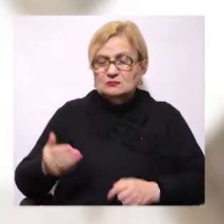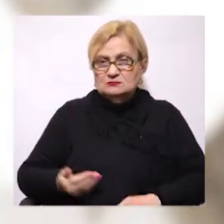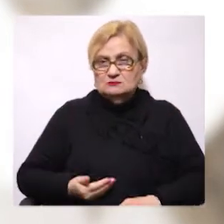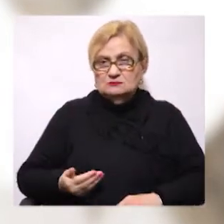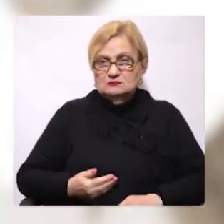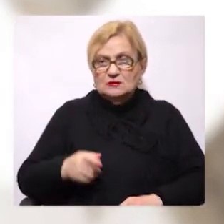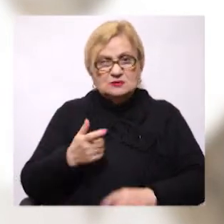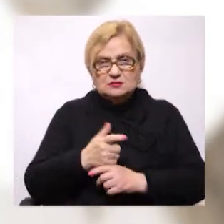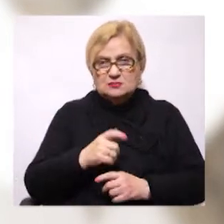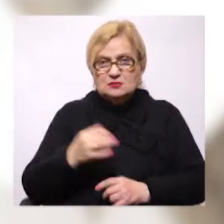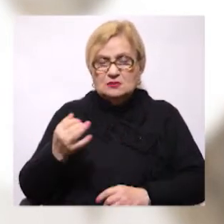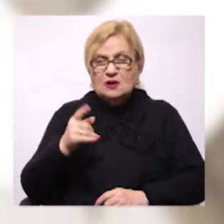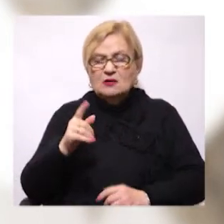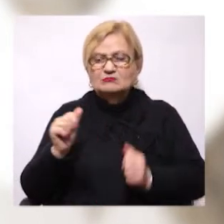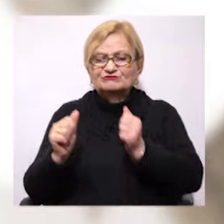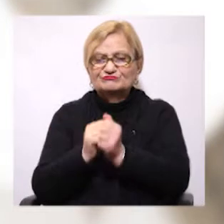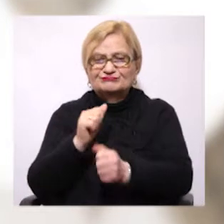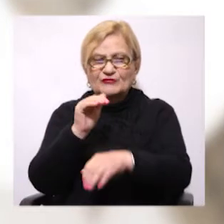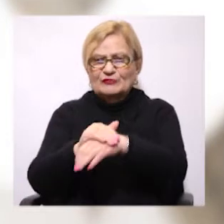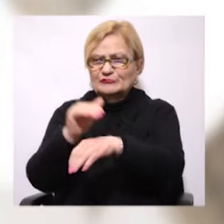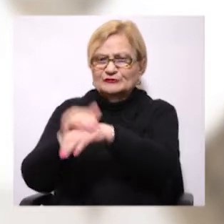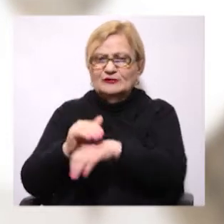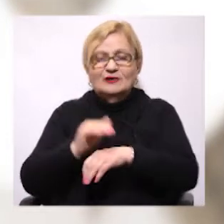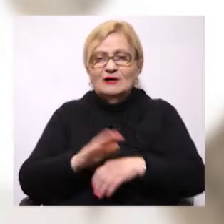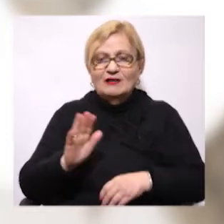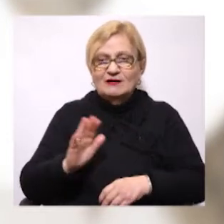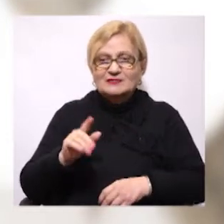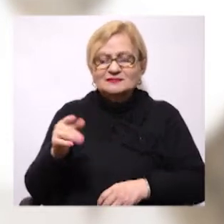იმითია საინტერესო, რომ აქ არ არის მშრალი ფაქტები, აქ არ შეხვდება მშრალი